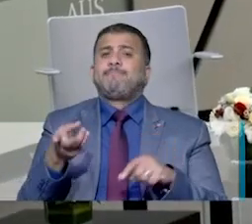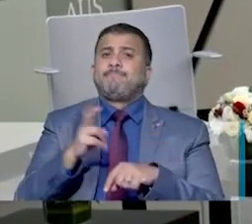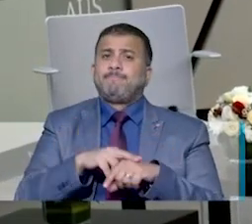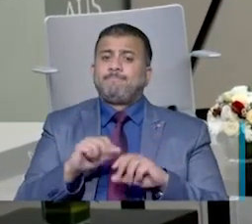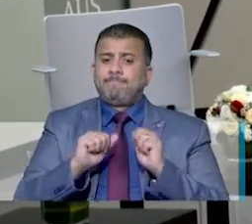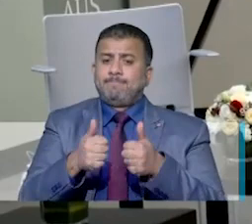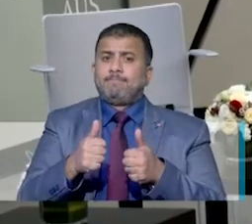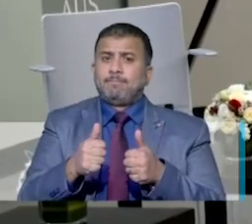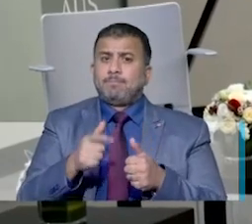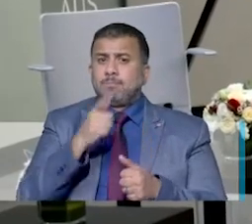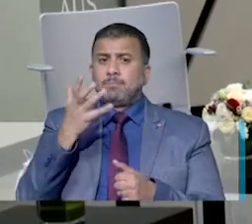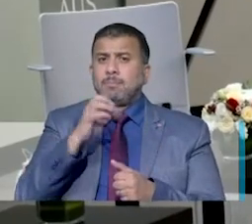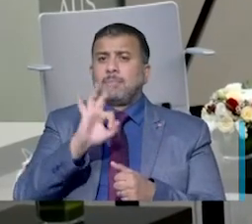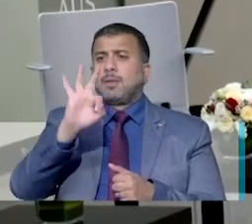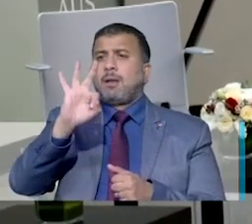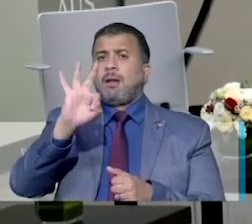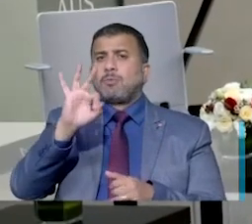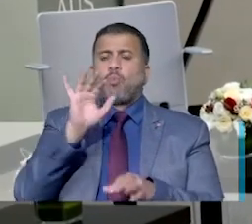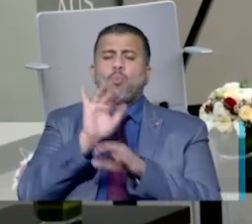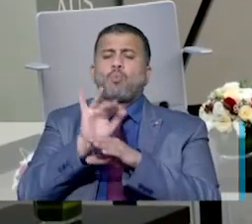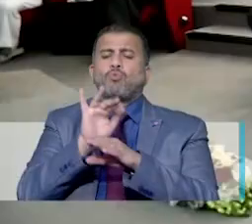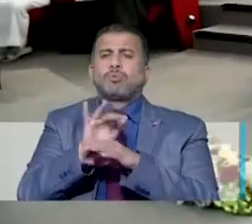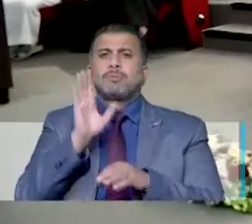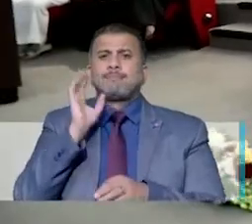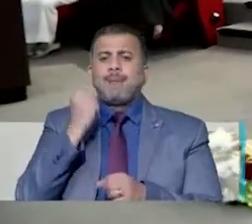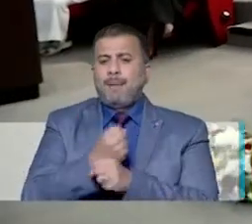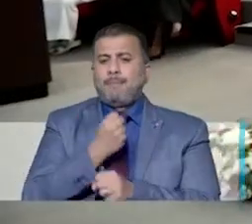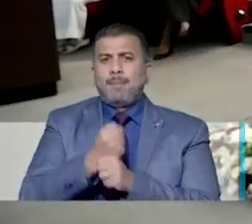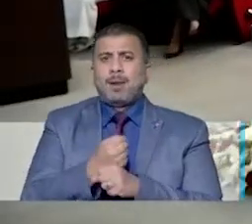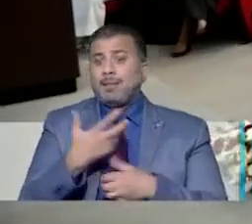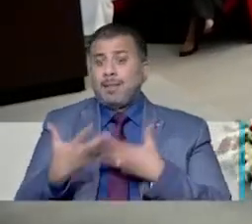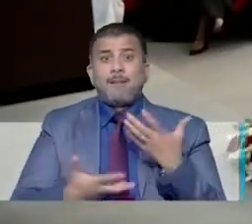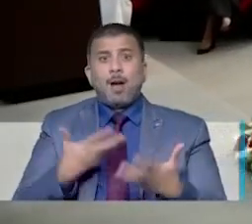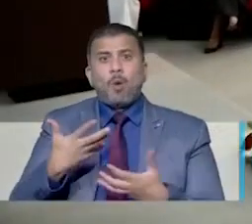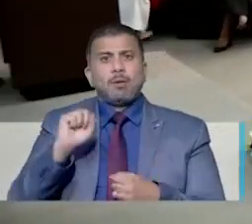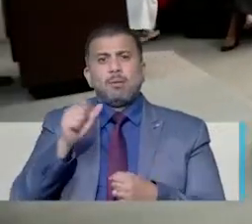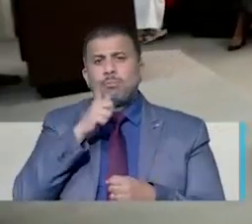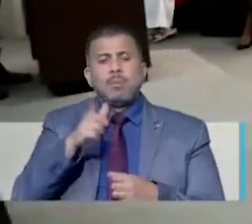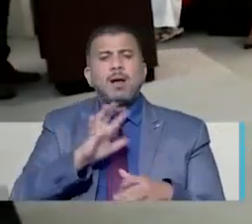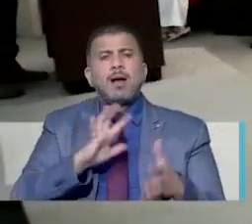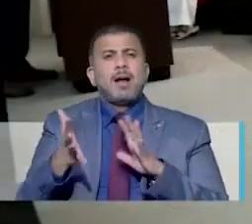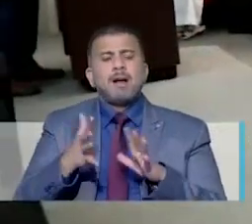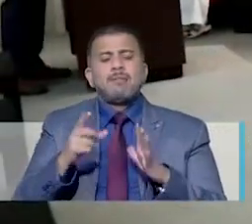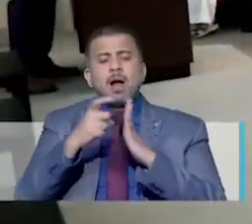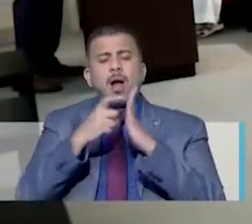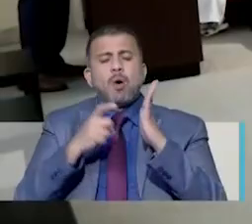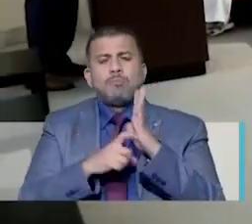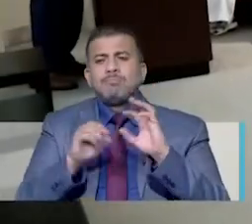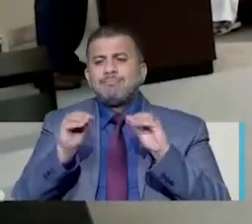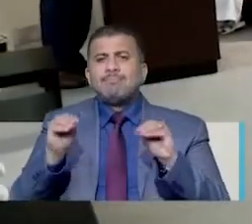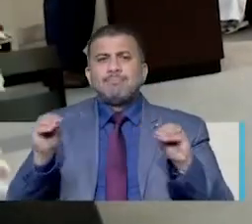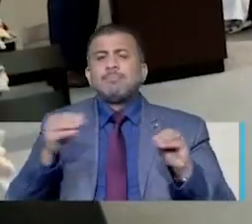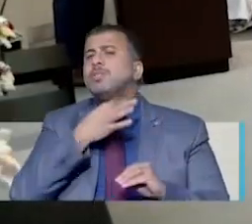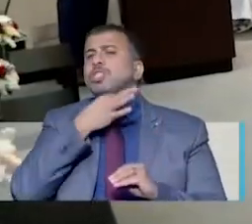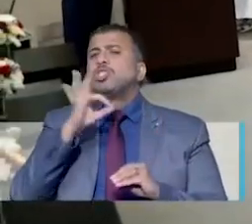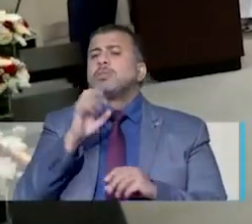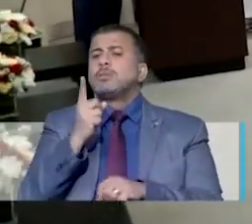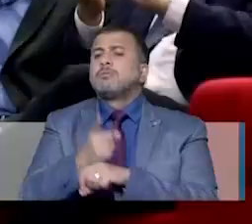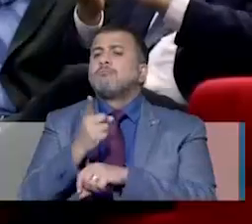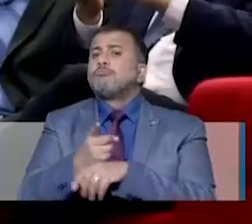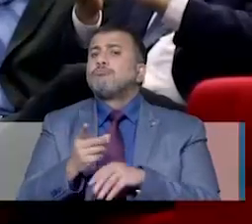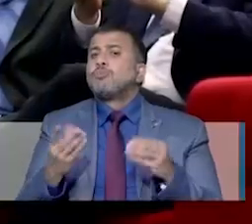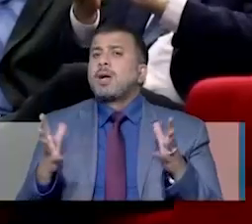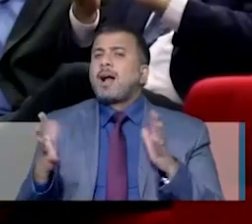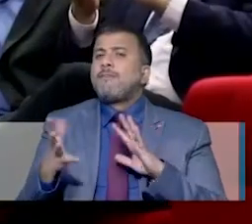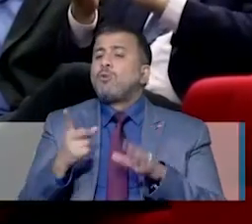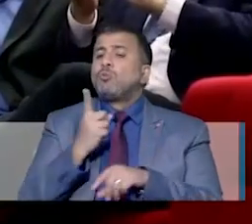شارك الحضور في ثلاث ورش عمل تفاعليه ركزت على تطبيق ادوات ومنهجيات جديده في التدريس